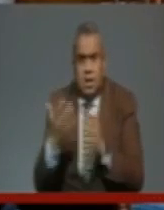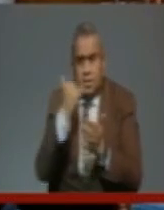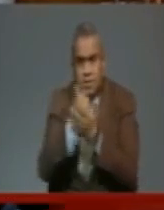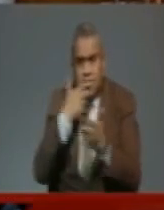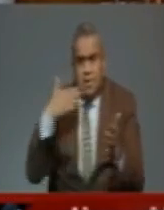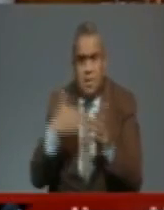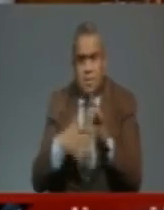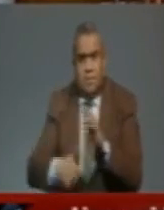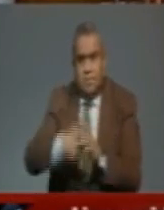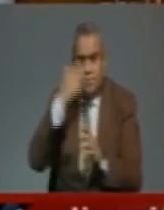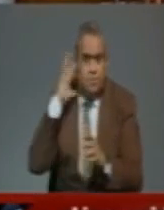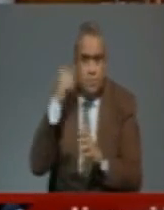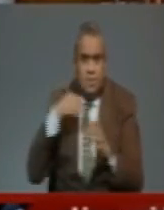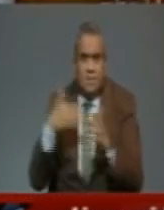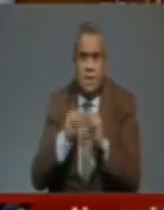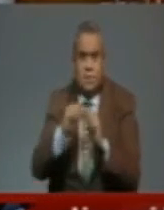الطاقه القصوى للمحطه.